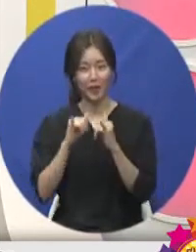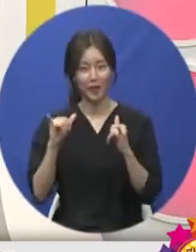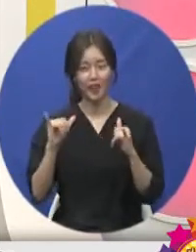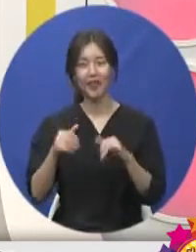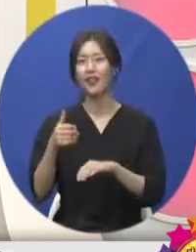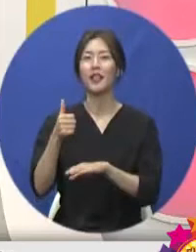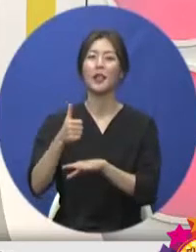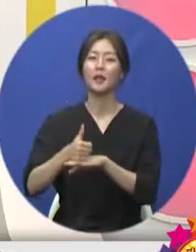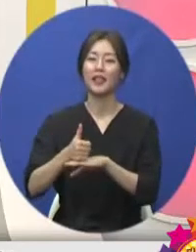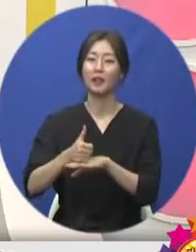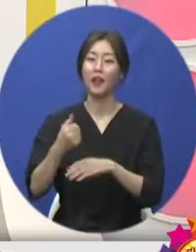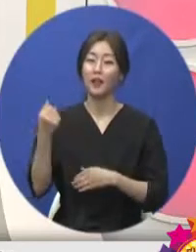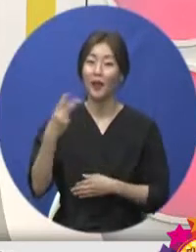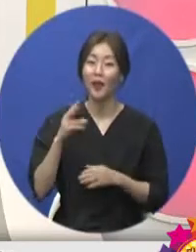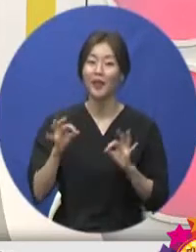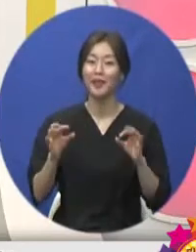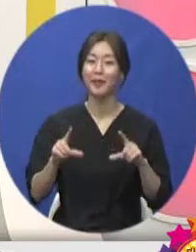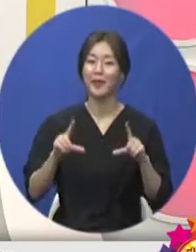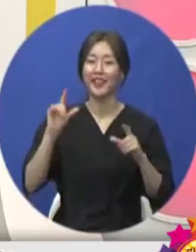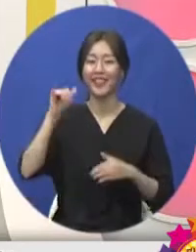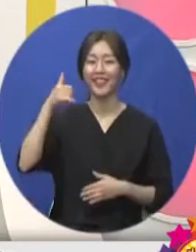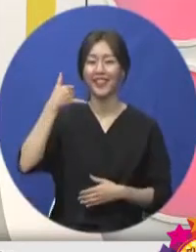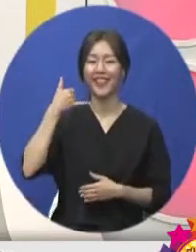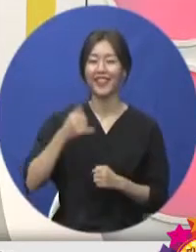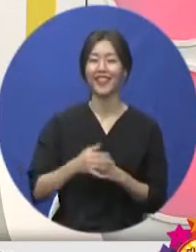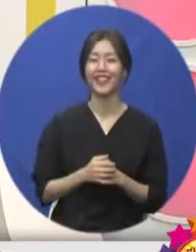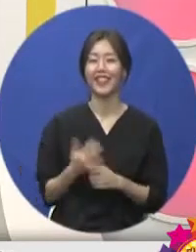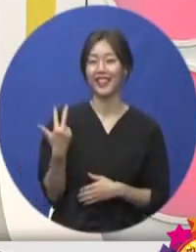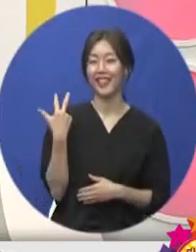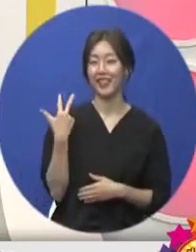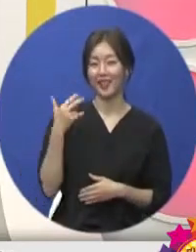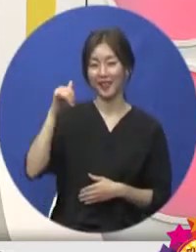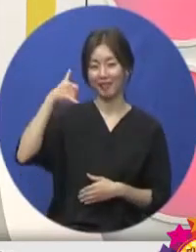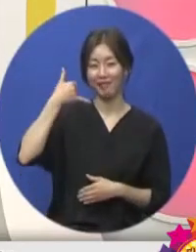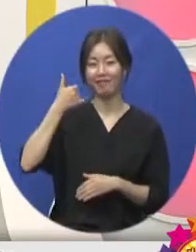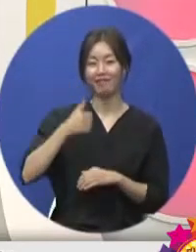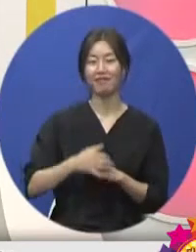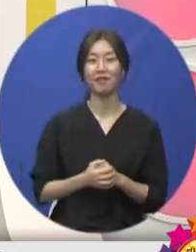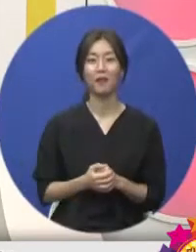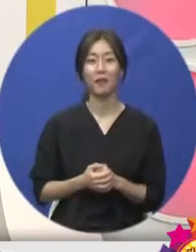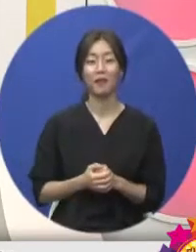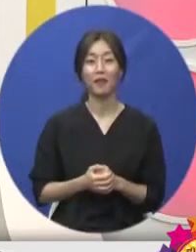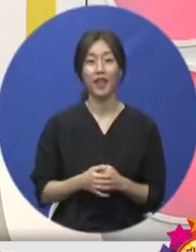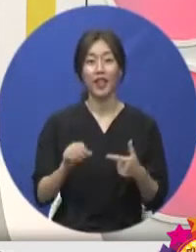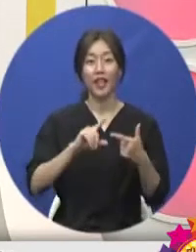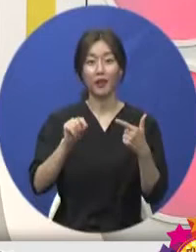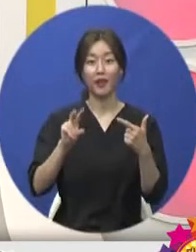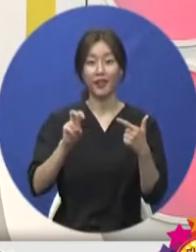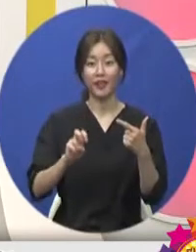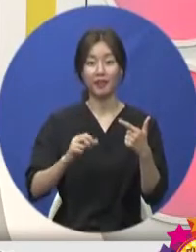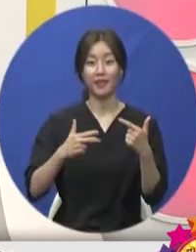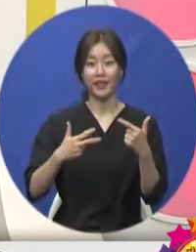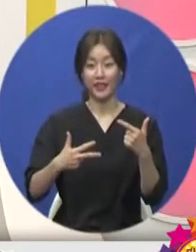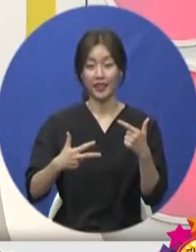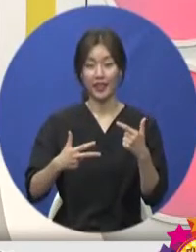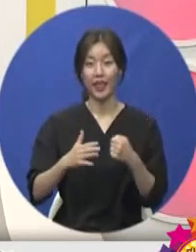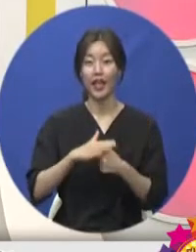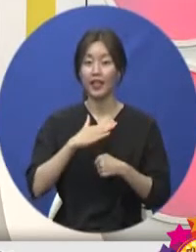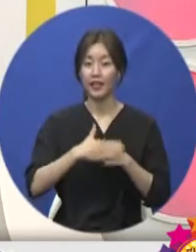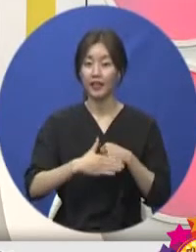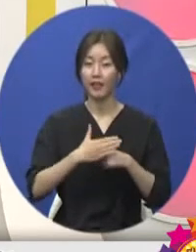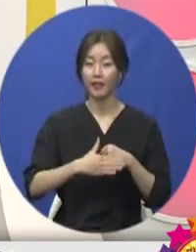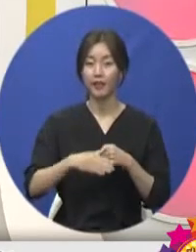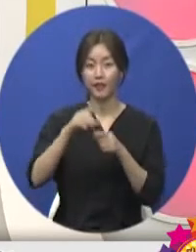이게 마지막 금요일날 전화 주셨던 분이었거든요. 네, 잘하셨습니다. 네. 자, 다음은 6월 27일날 장원하신 대구